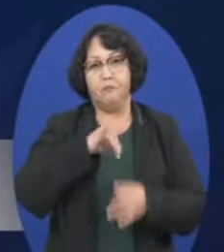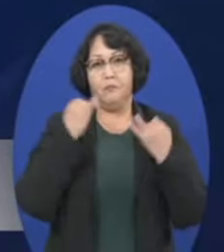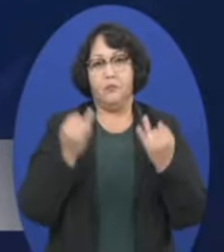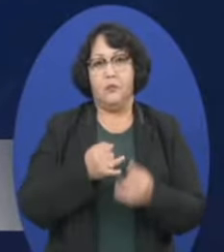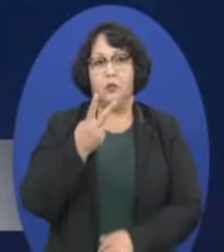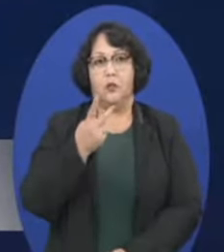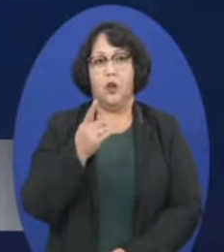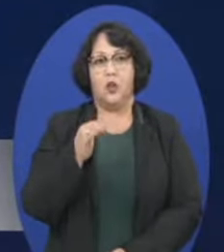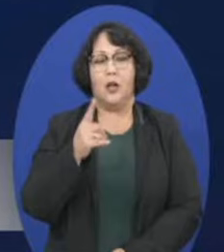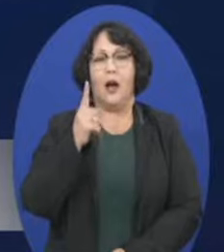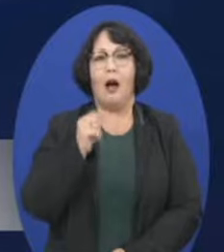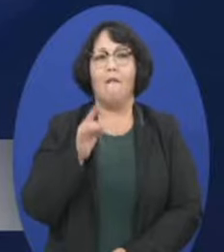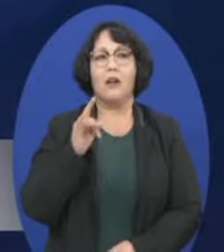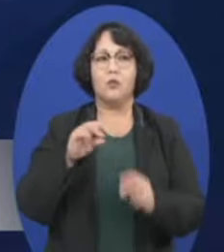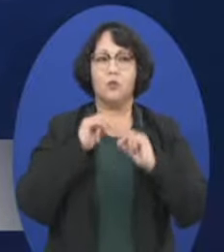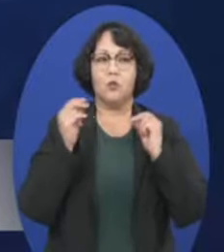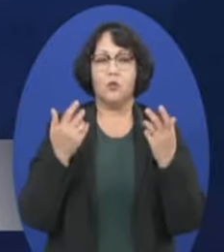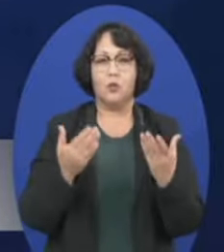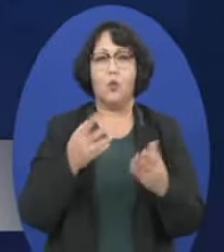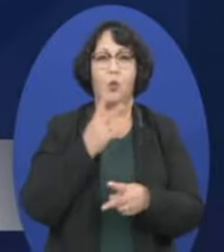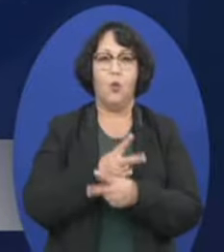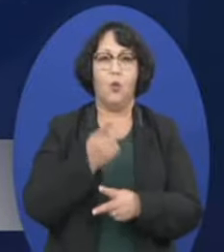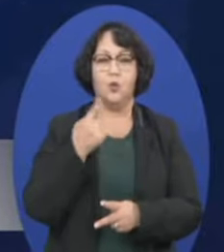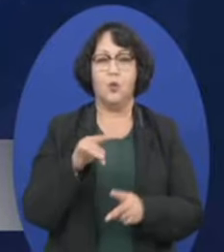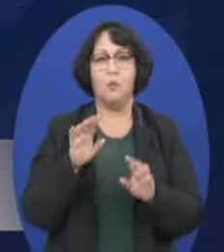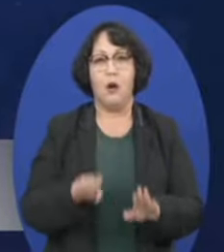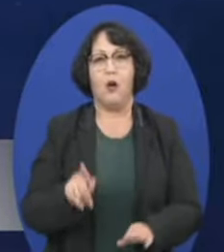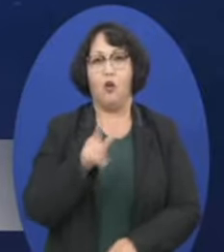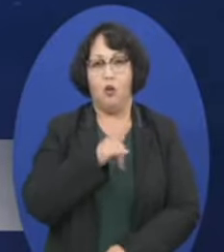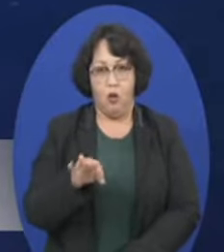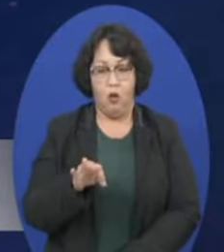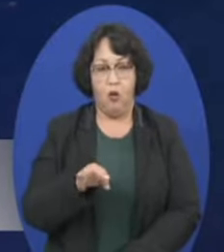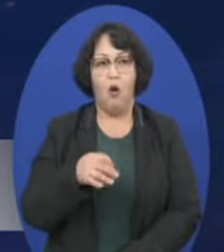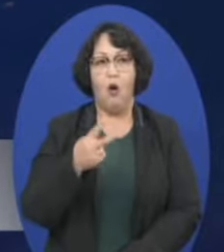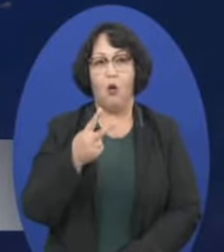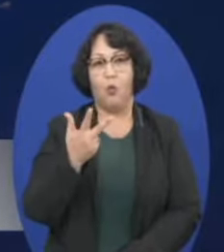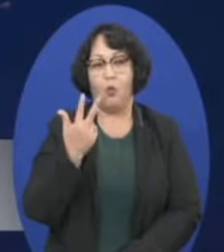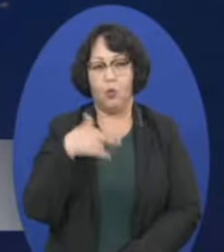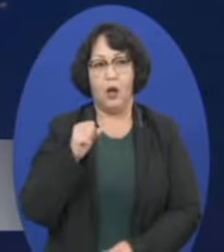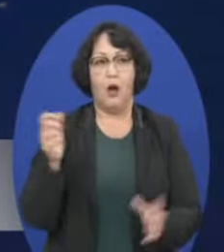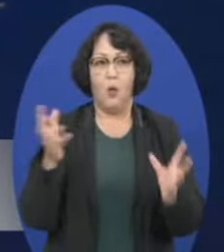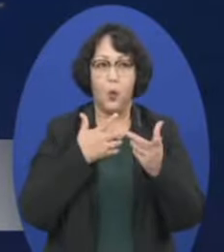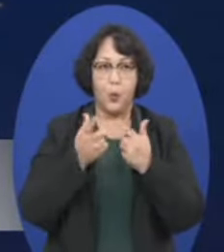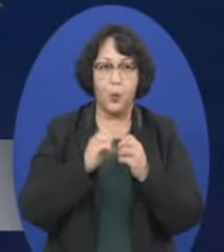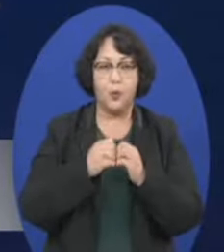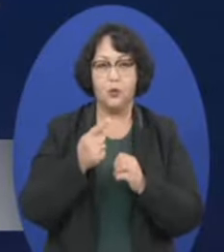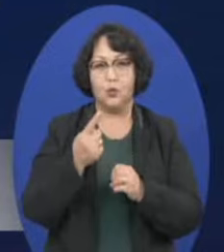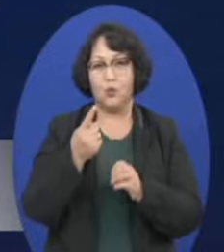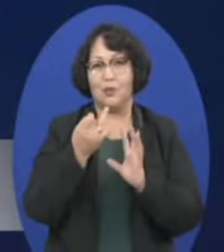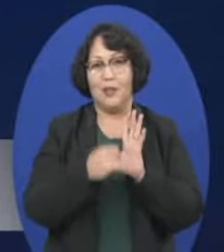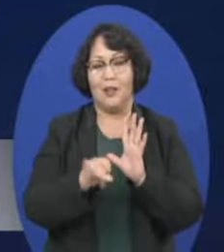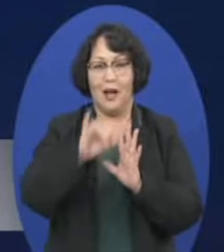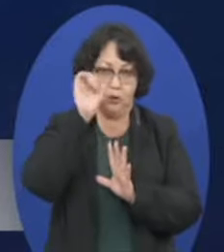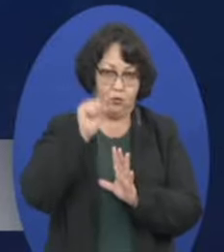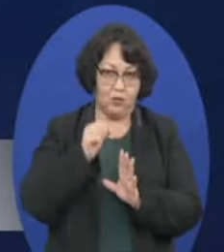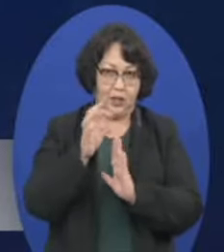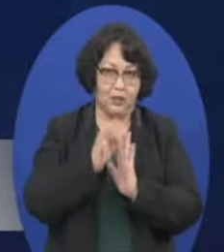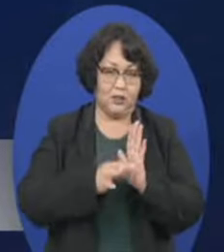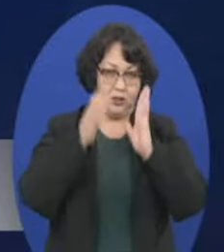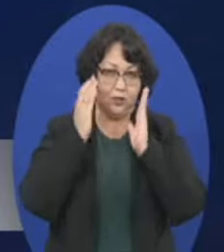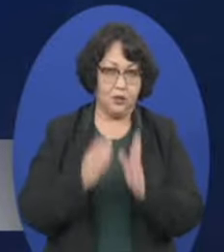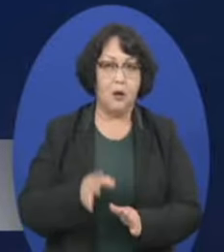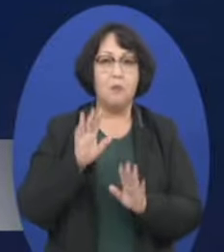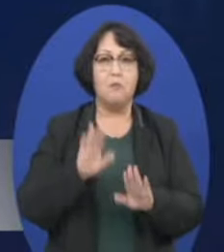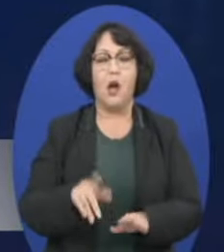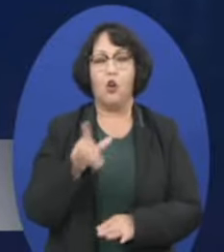Улсын хурлын 2021 хаврын ээлжит чуулганы хугацаанд хууль зүйн байнгын хороо нийтдээ 23 удаа хуралдаж 170 асуудлыг хилцэн шийдвэрлжээ.